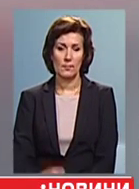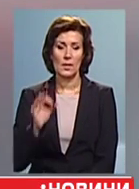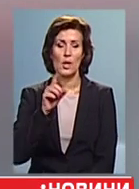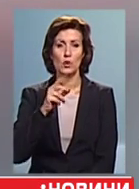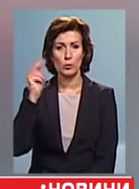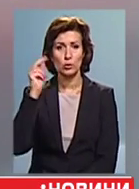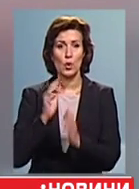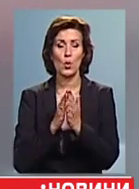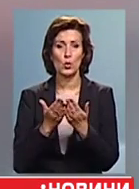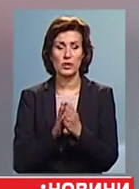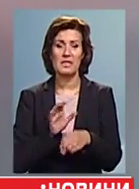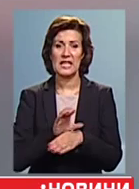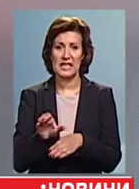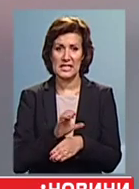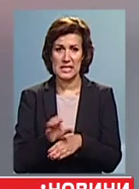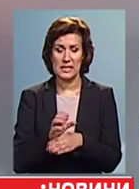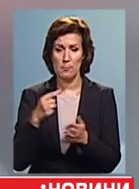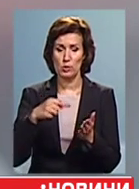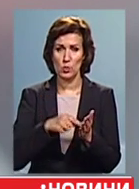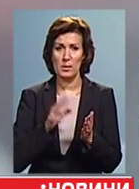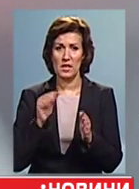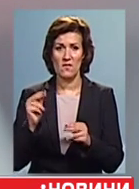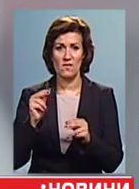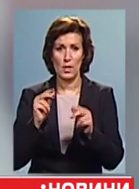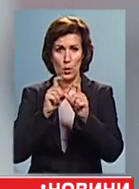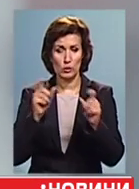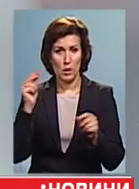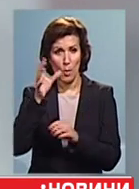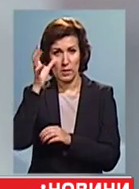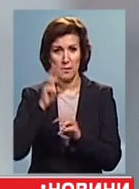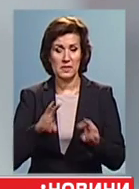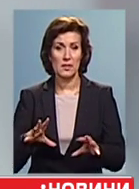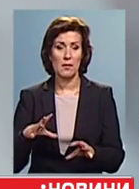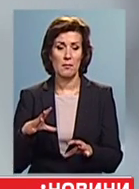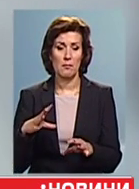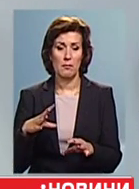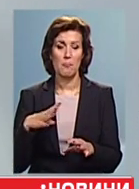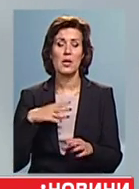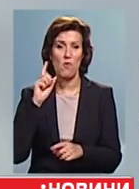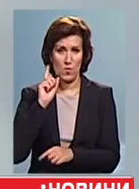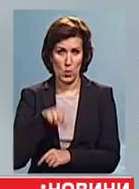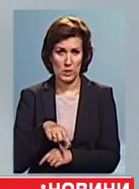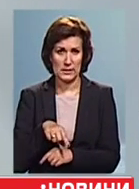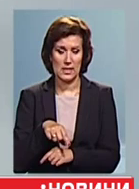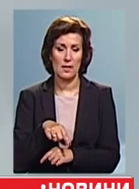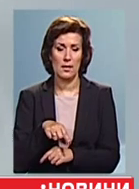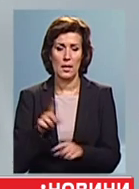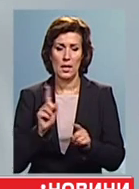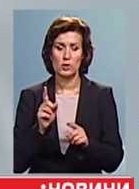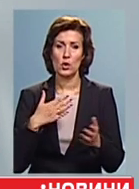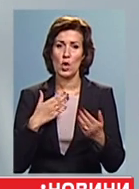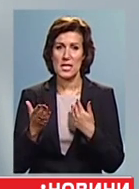что учебники изданы и поступили в учреждение образования, министерство было в курсе. А